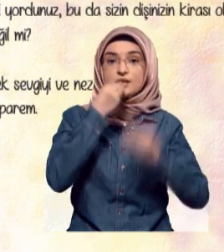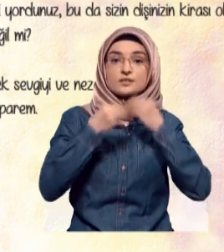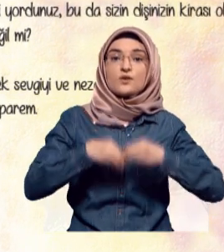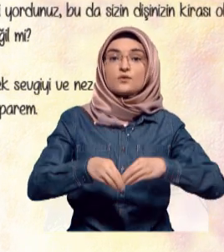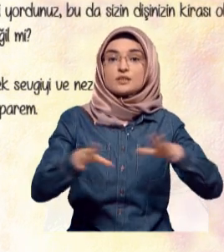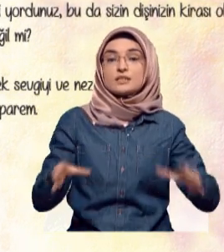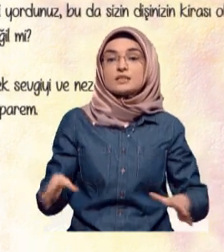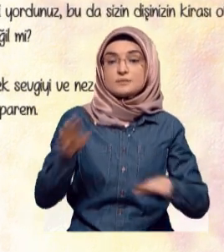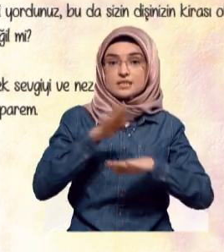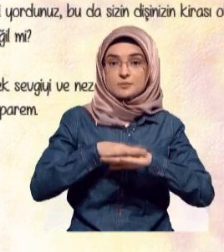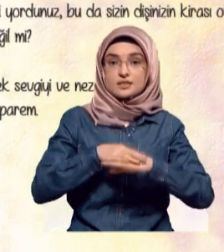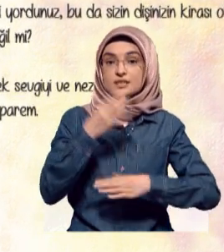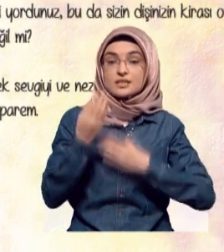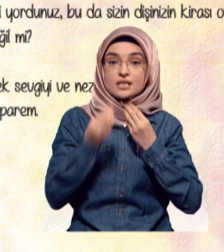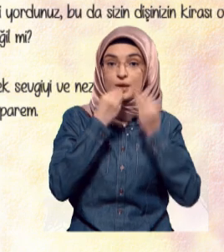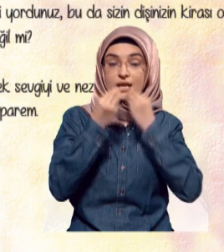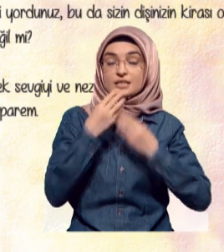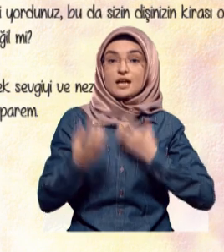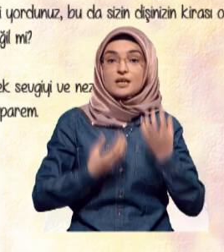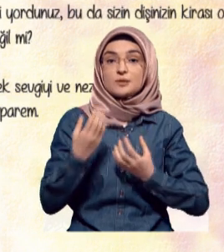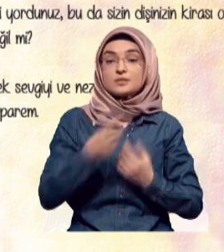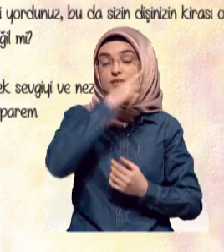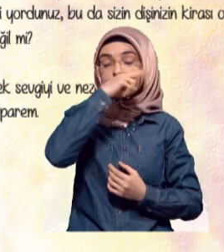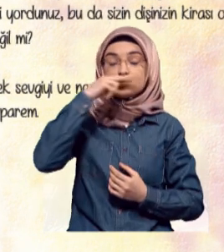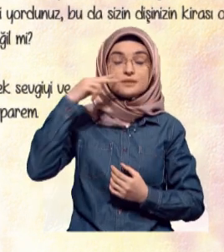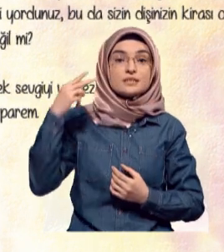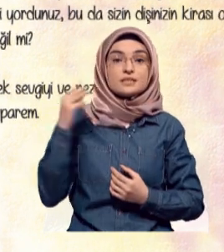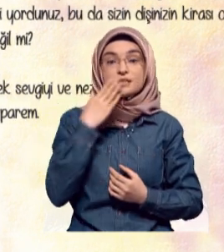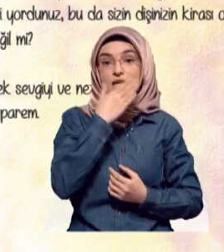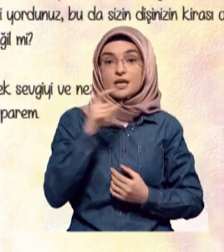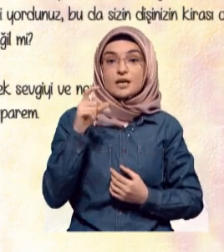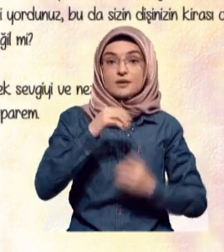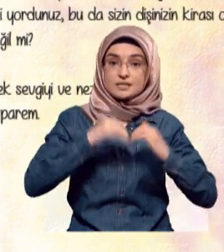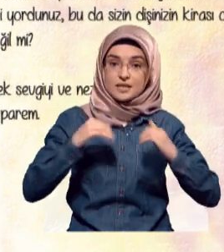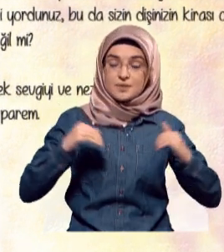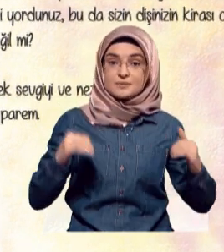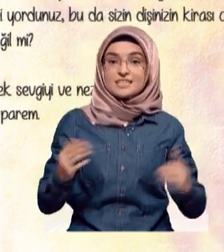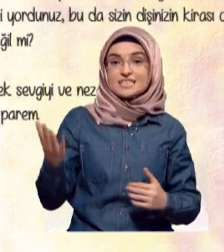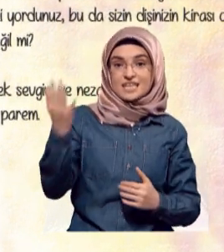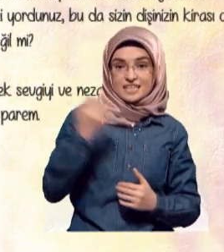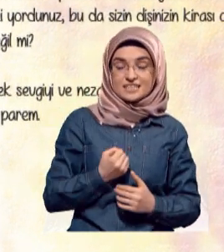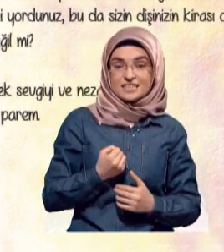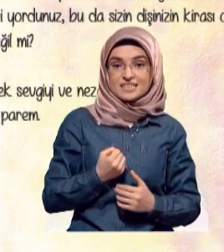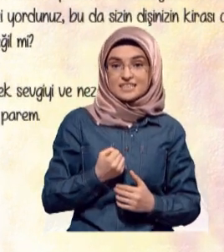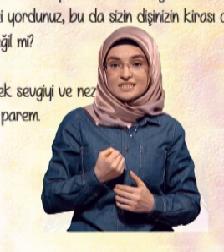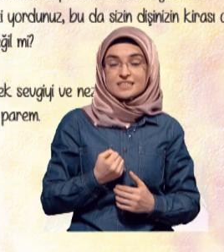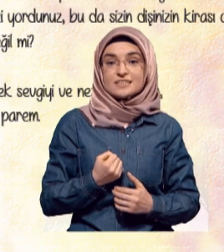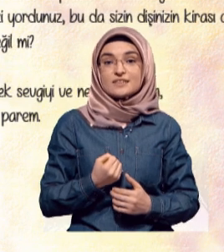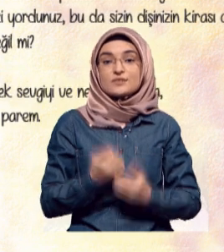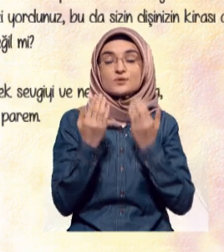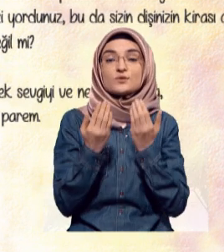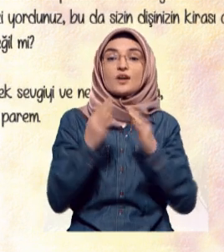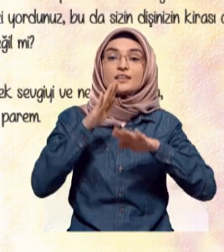kurarız. Yemekler pişer. Mis gibi Ramazan pidemizi alır geliriz. Dualar